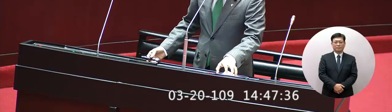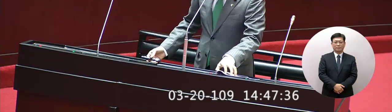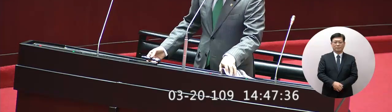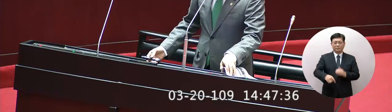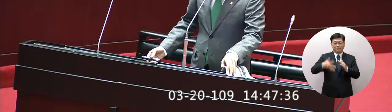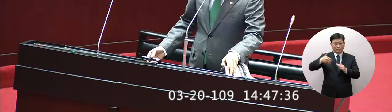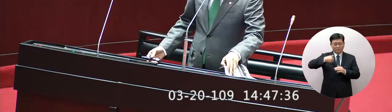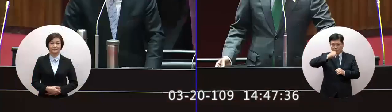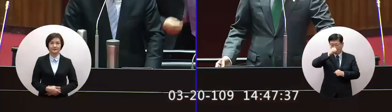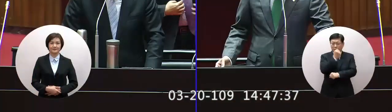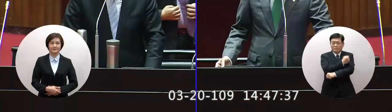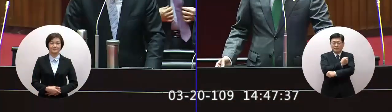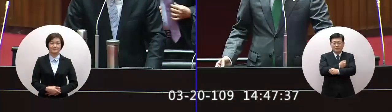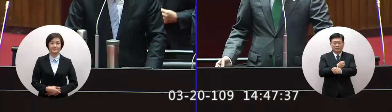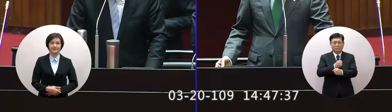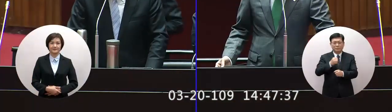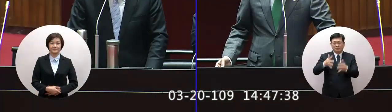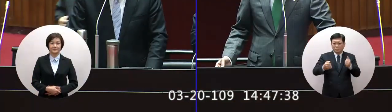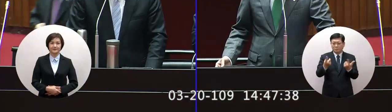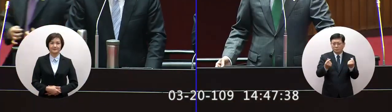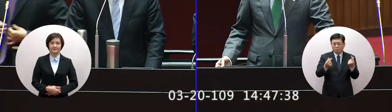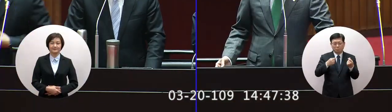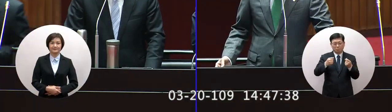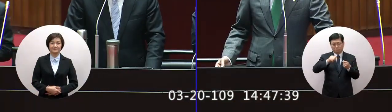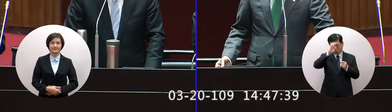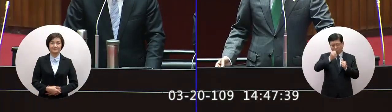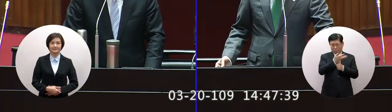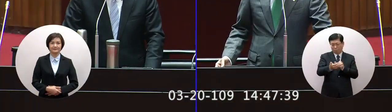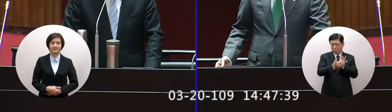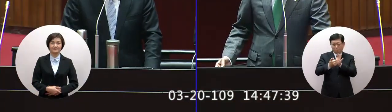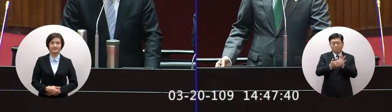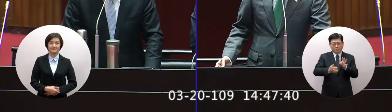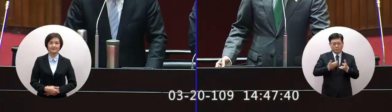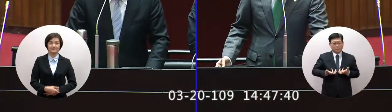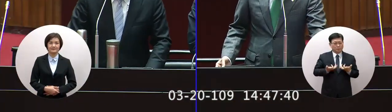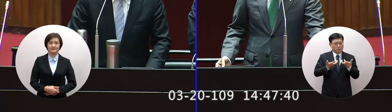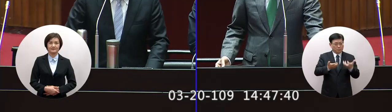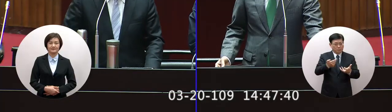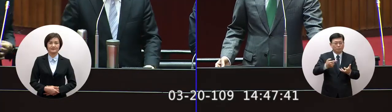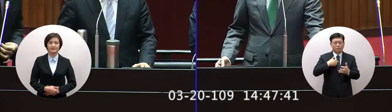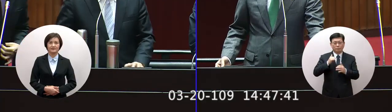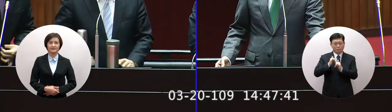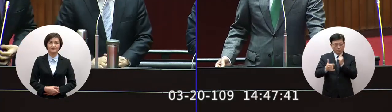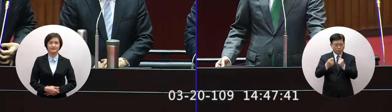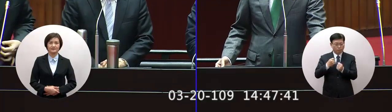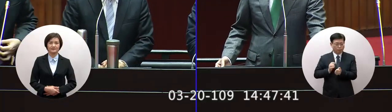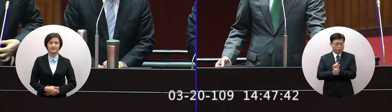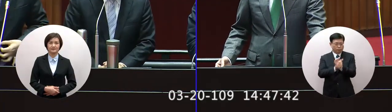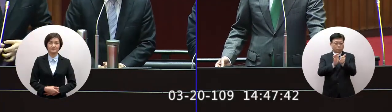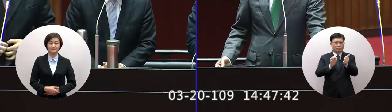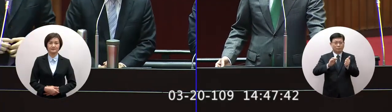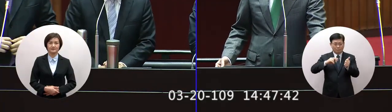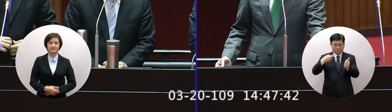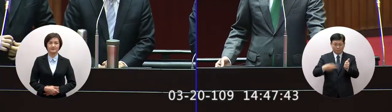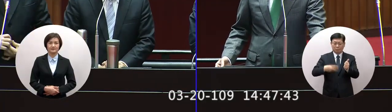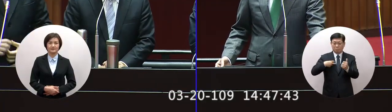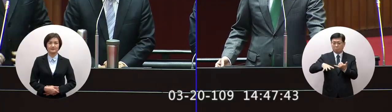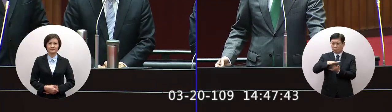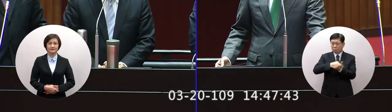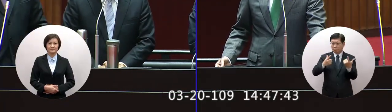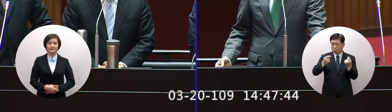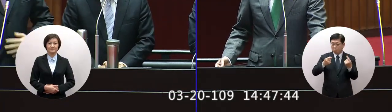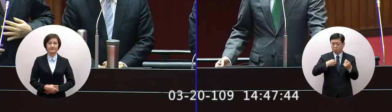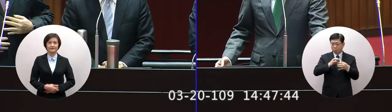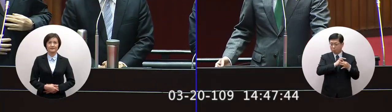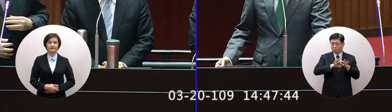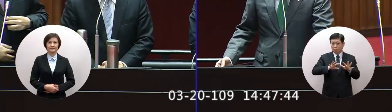院长好，辛苦了，还有各位部长哈，这个防疫期间真的是大家是卯足了前进，那全民也做各位的靠山，但是全民也非常关心我